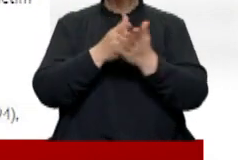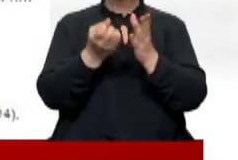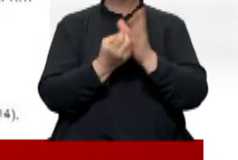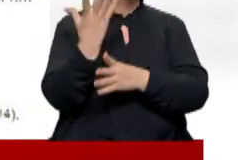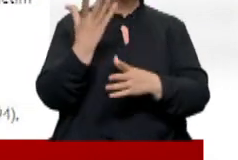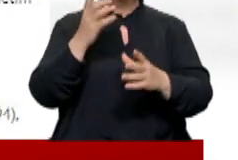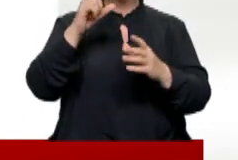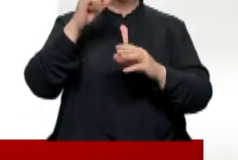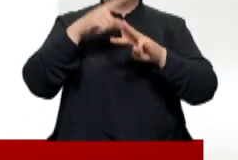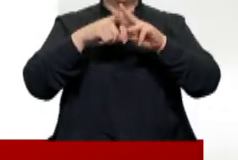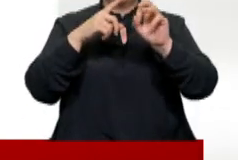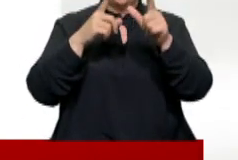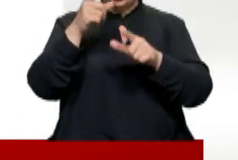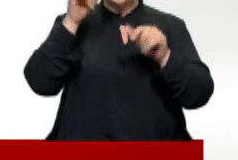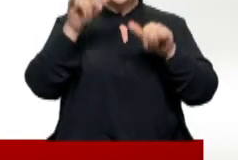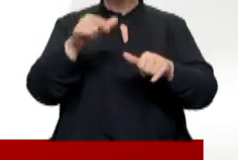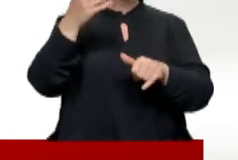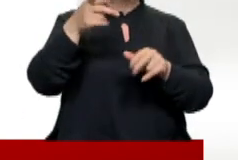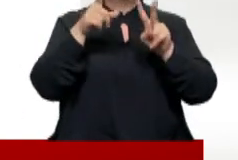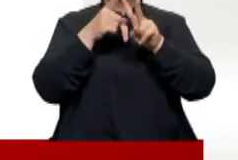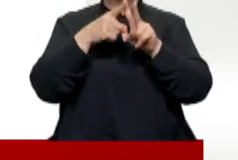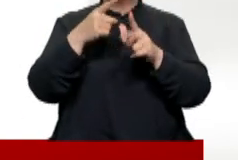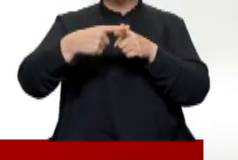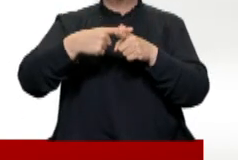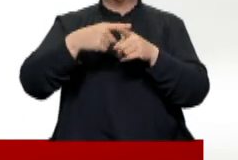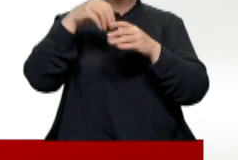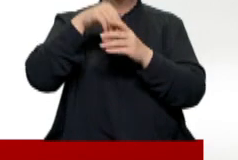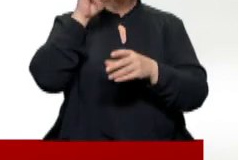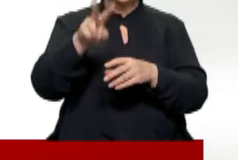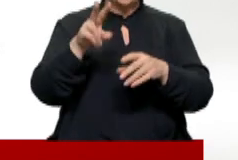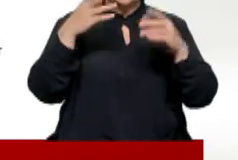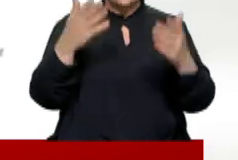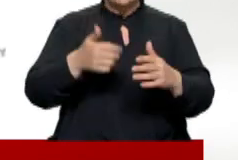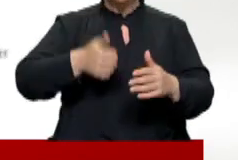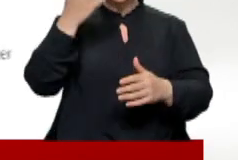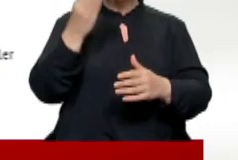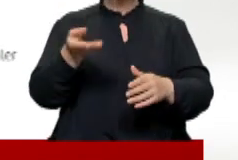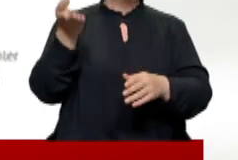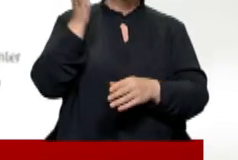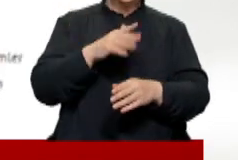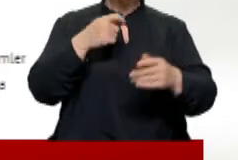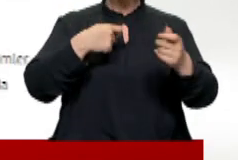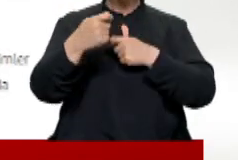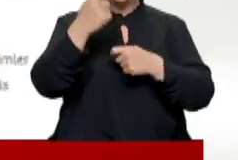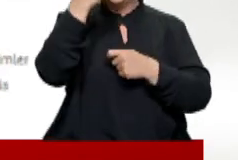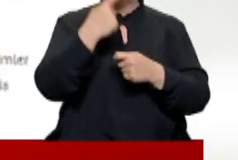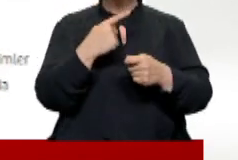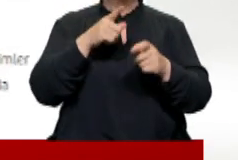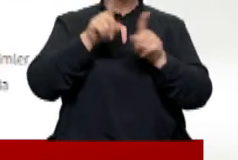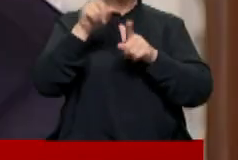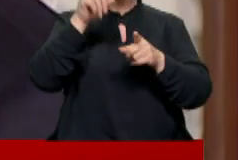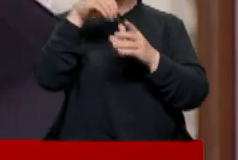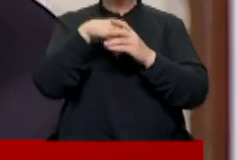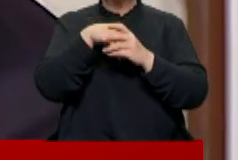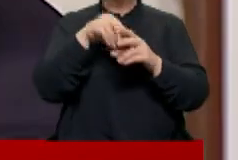kurucusu, CEO'su. Aynı şirkette Nevzat Pakdil de ortaklar arasında ama bakan olduktan sonra şirketin resmi internet